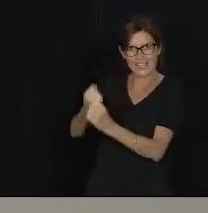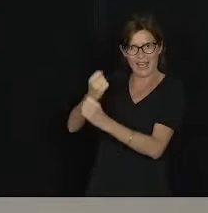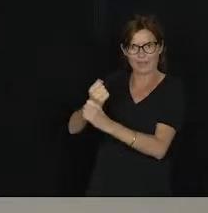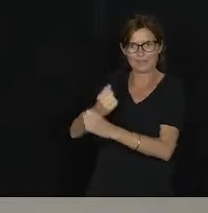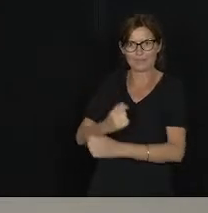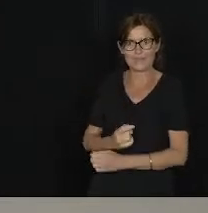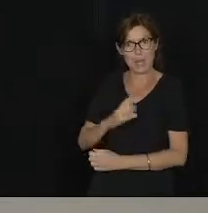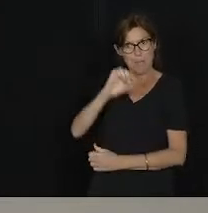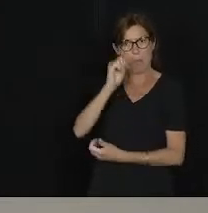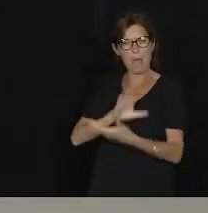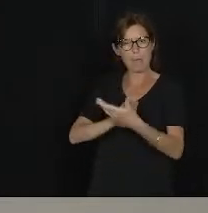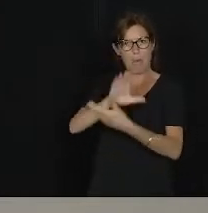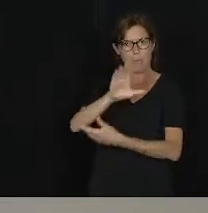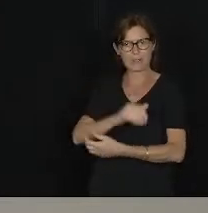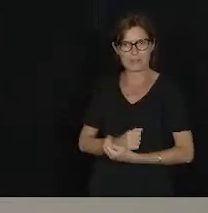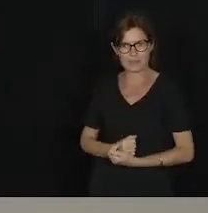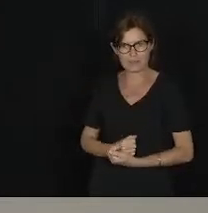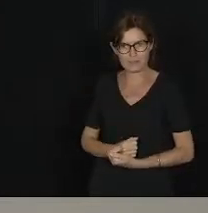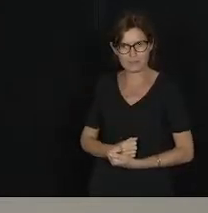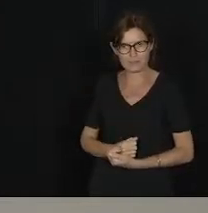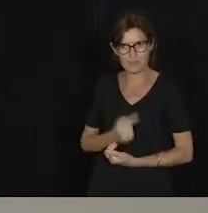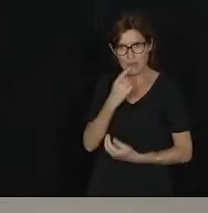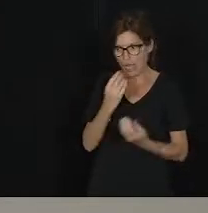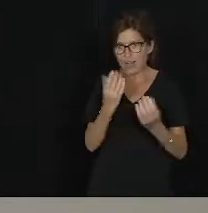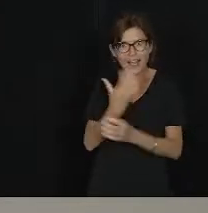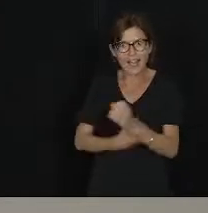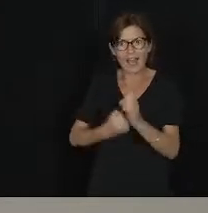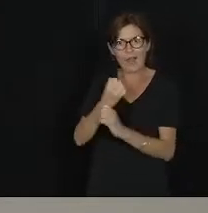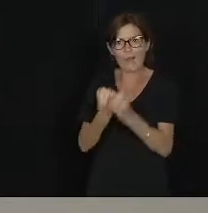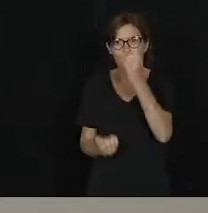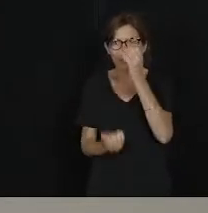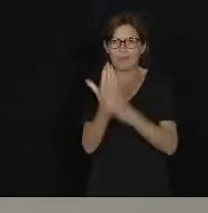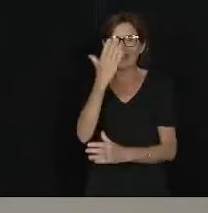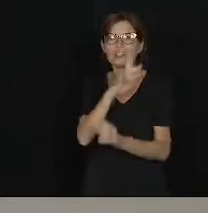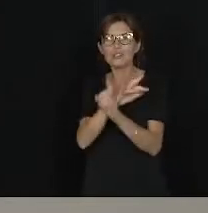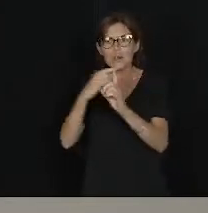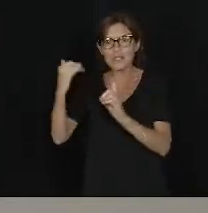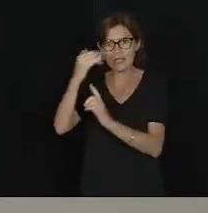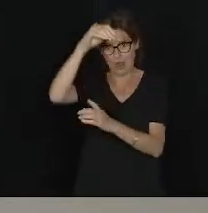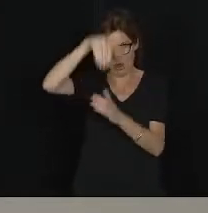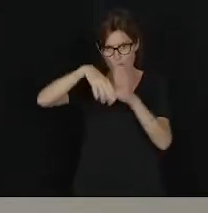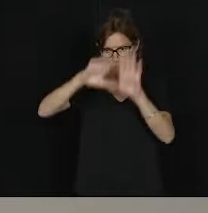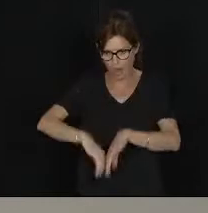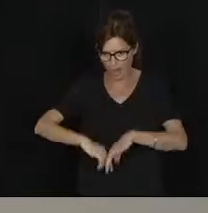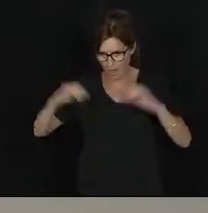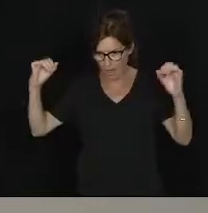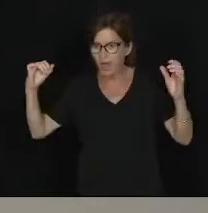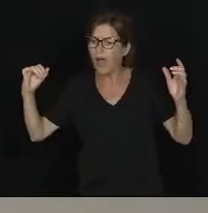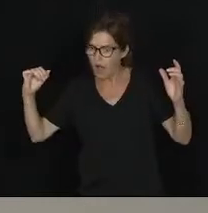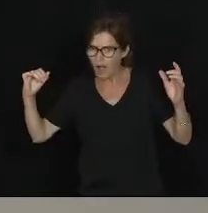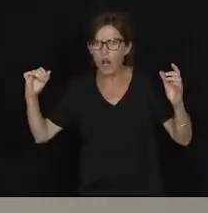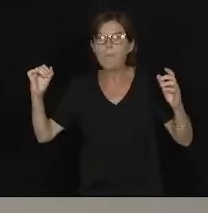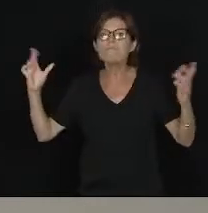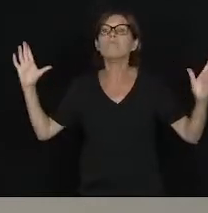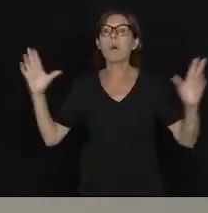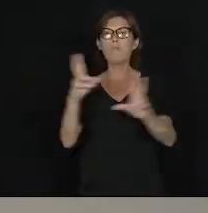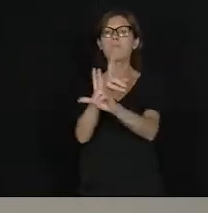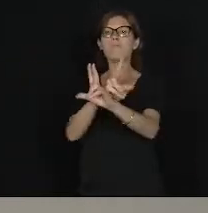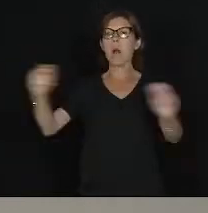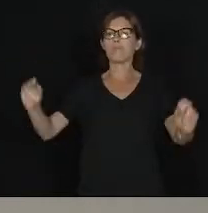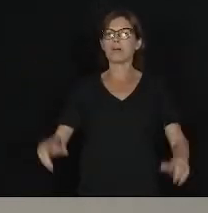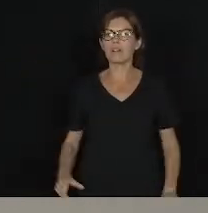c'est une façon de dire qu'ils allaient créer une nouvelle société dans laquelle, une fois qu'elle aurait été épurée